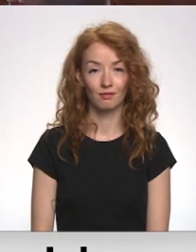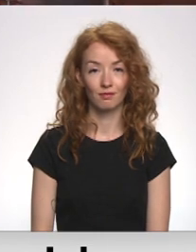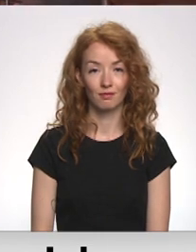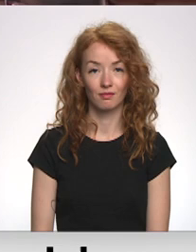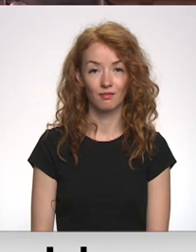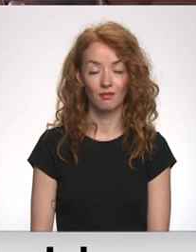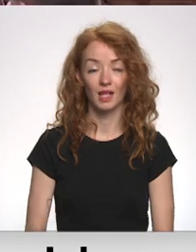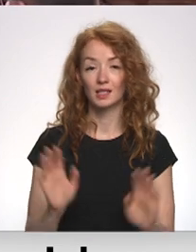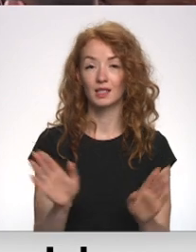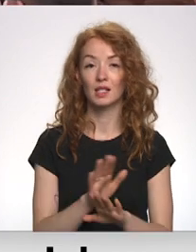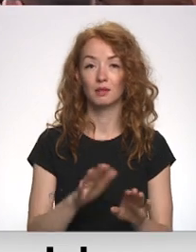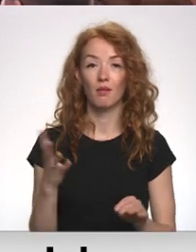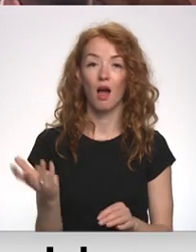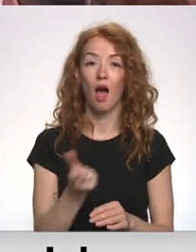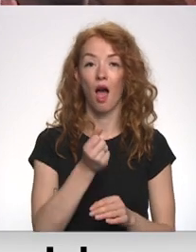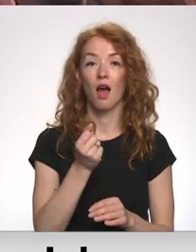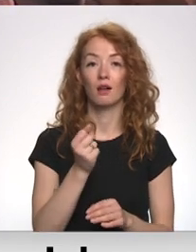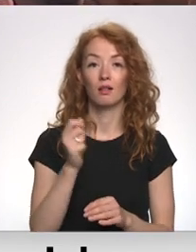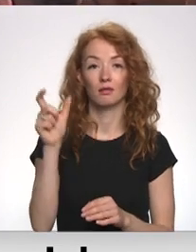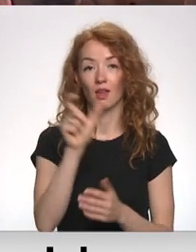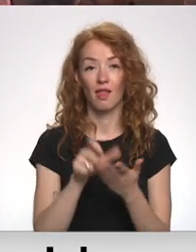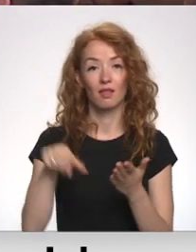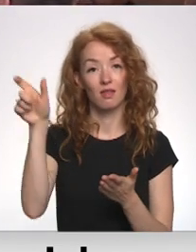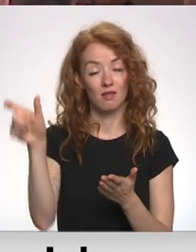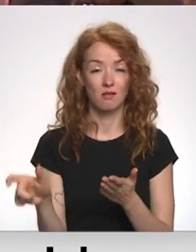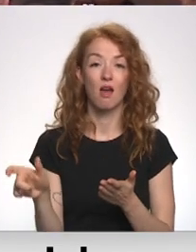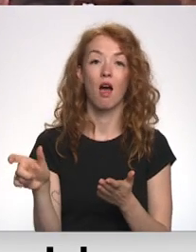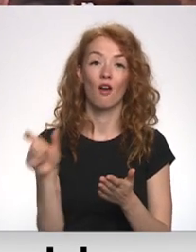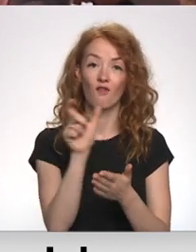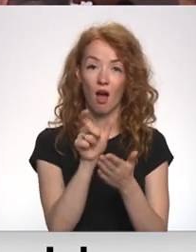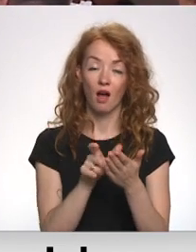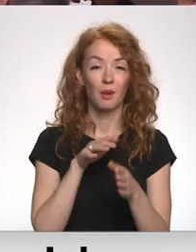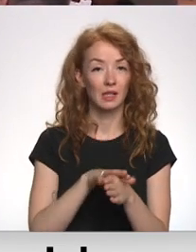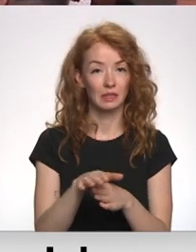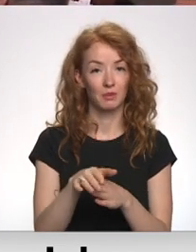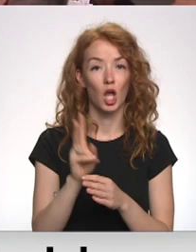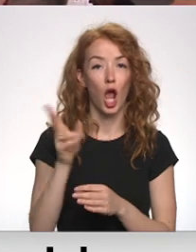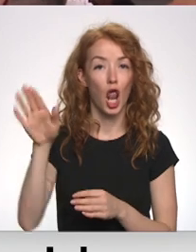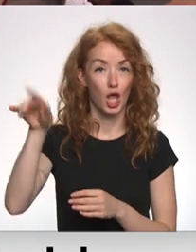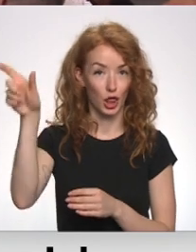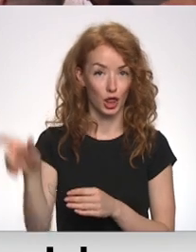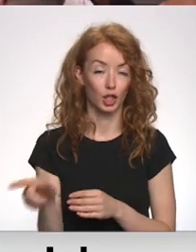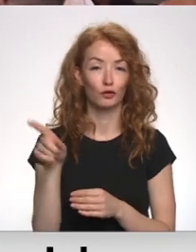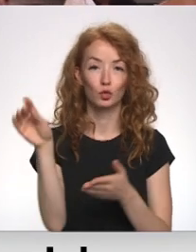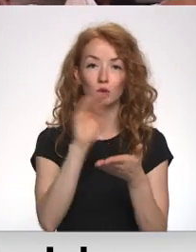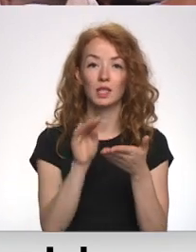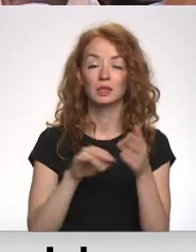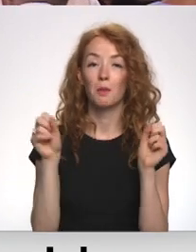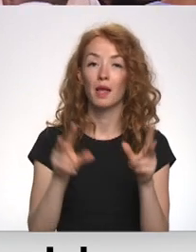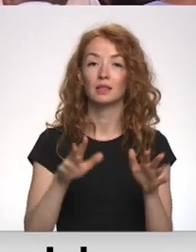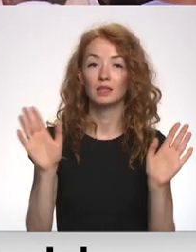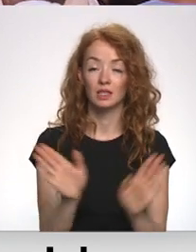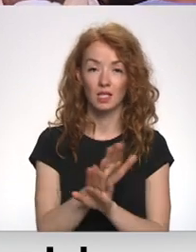Dziesmas ar Knuta Skujenieka dzejas vārdiem šodien izpilda Dalmats Kalniņš, kas sakomponējis mūziku viņa dzejai. Ar